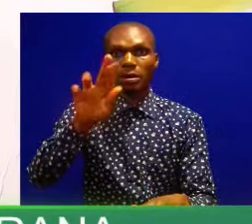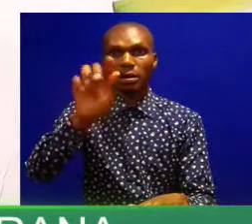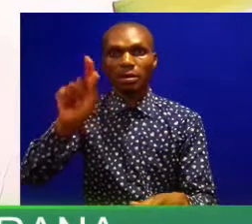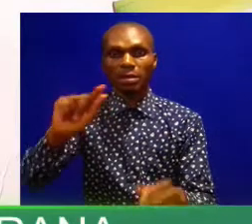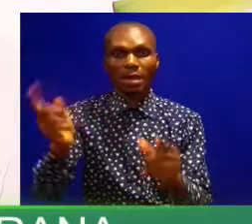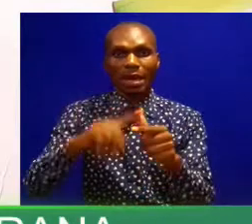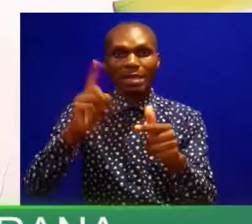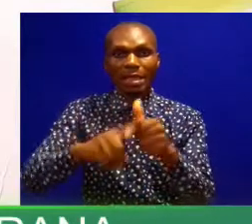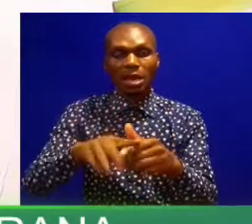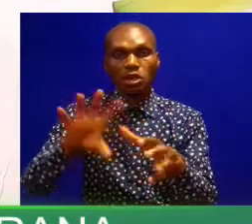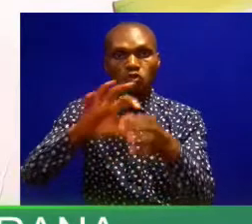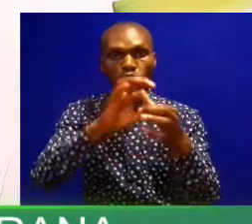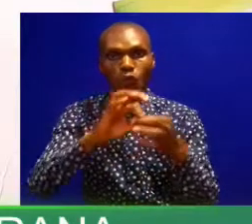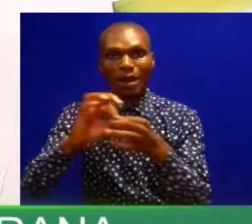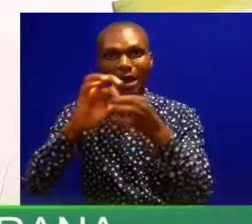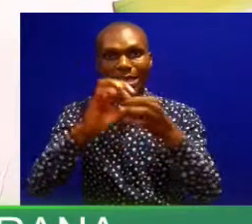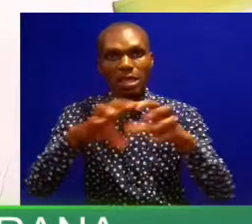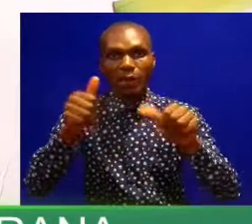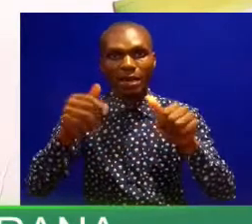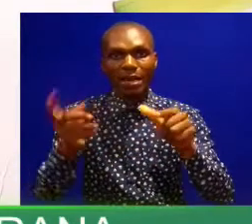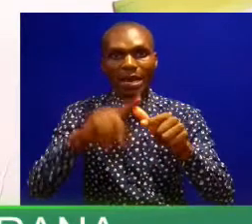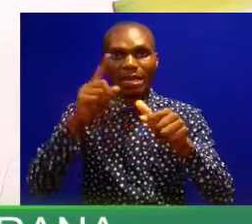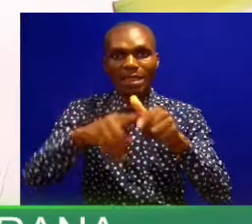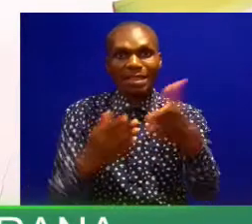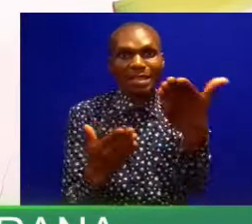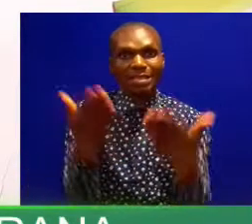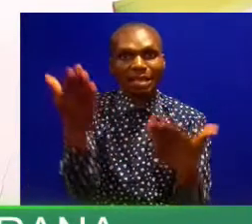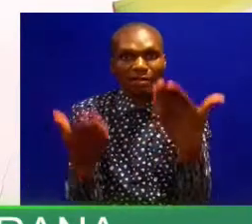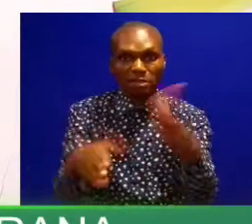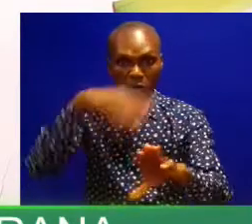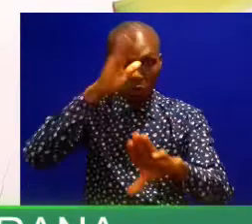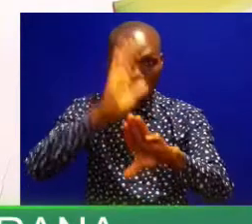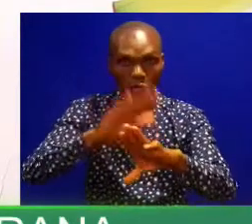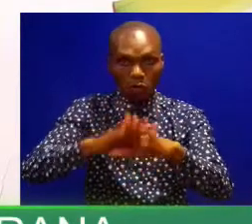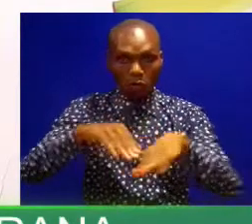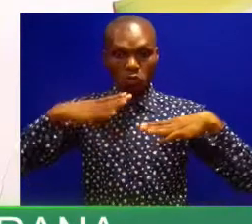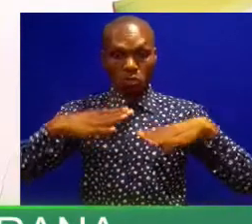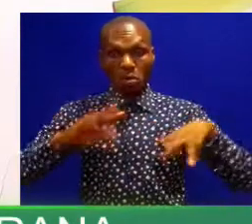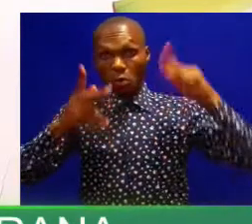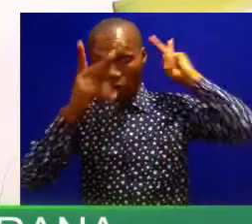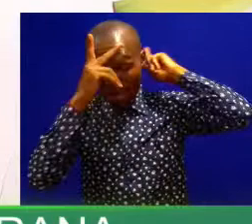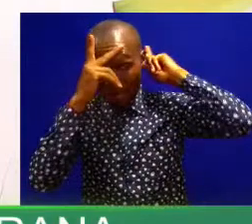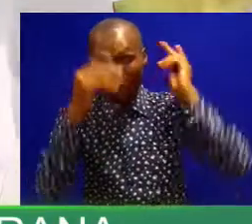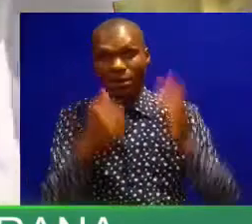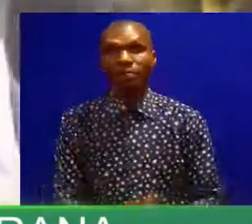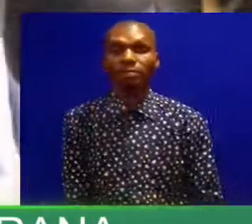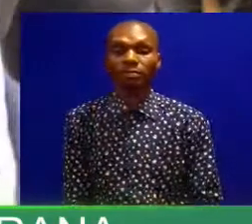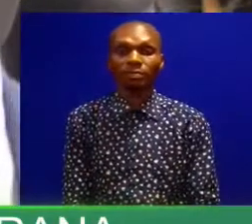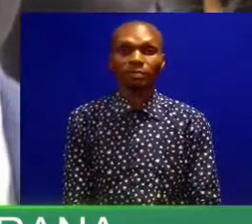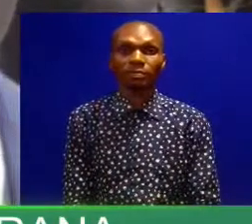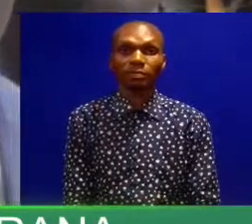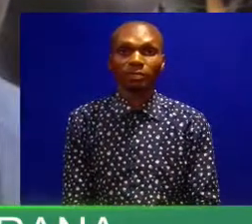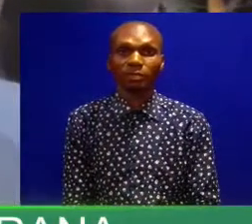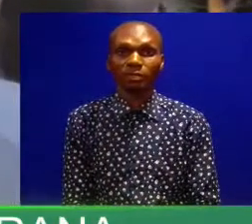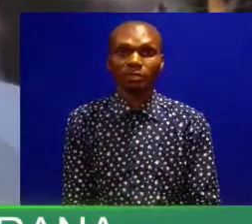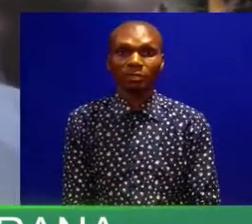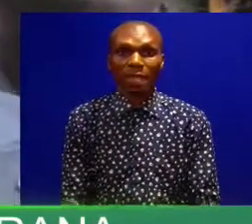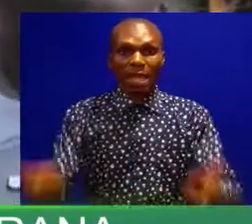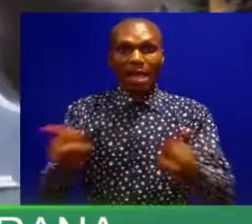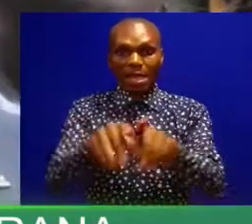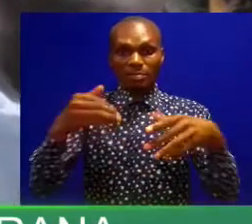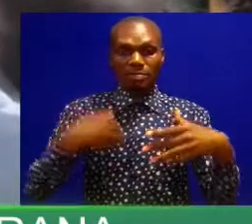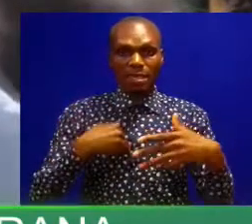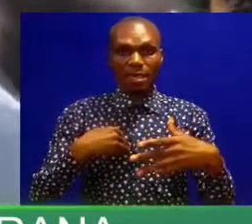wataona nigobara chikobuwa trana erioko enekia obo kwa deri borovia ase abamenye vekaunti ya Kakamega Na sisi